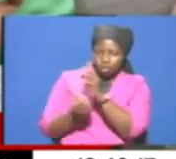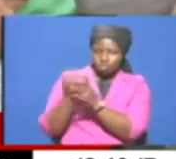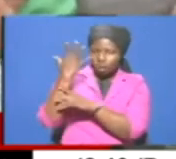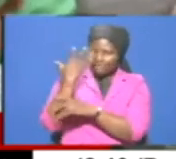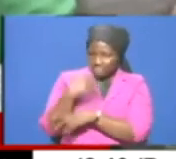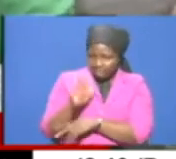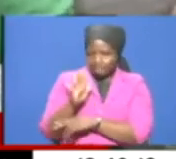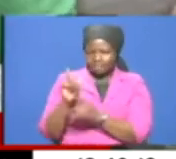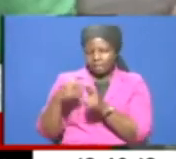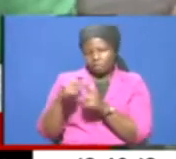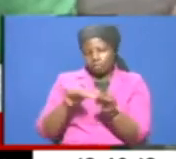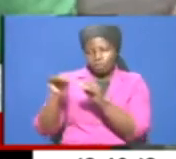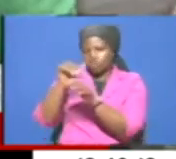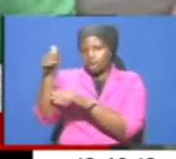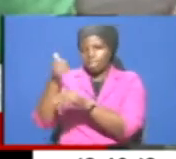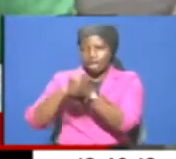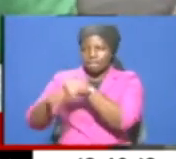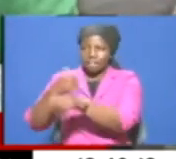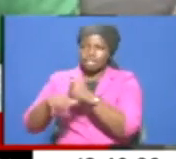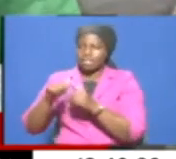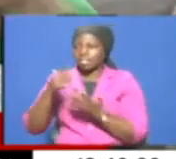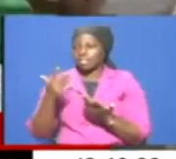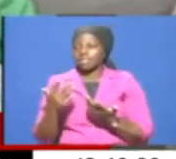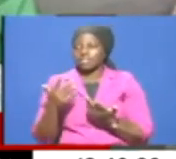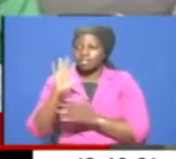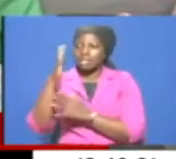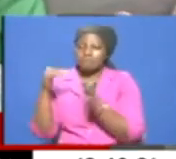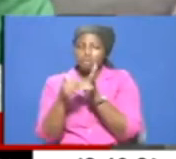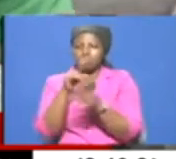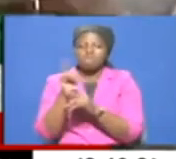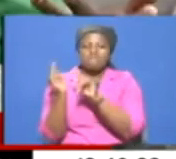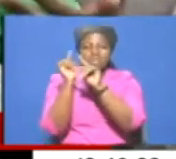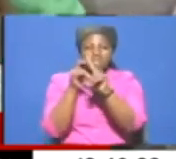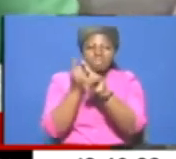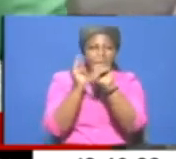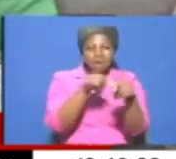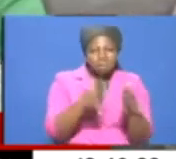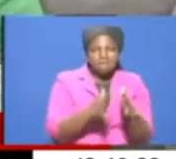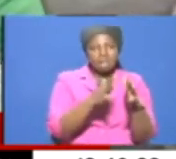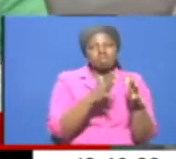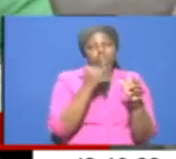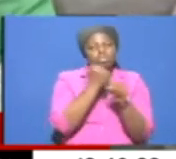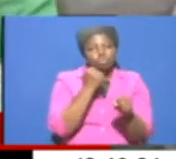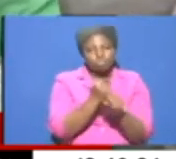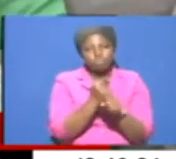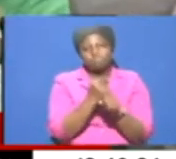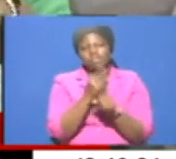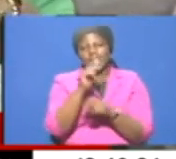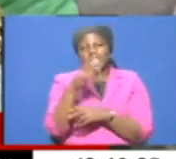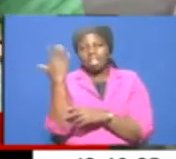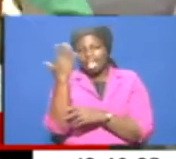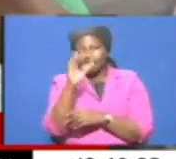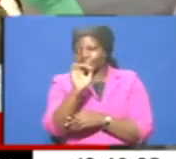Na mti haizuii wewe kuja hapa na kufanya show, mimi kwenda na kupiga hesabu zangu. Kwa